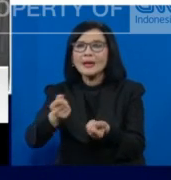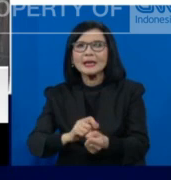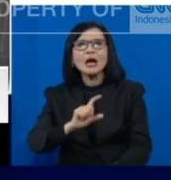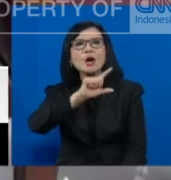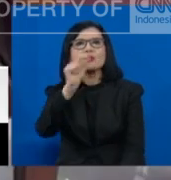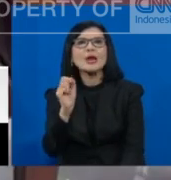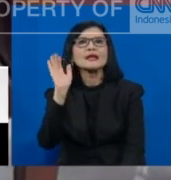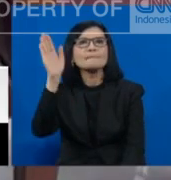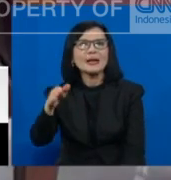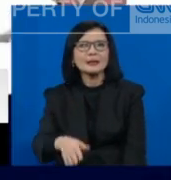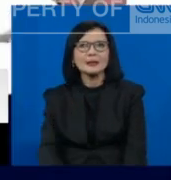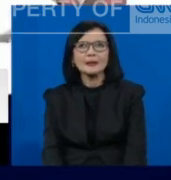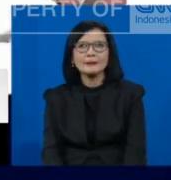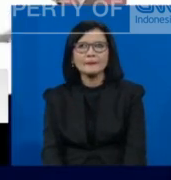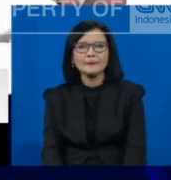mendatang